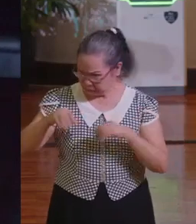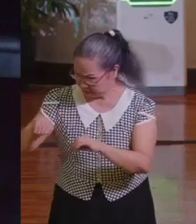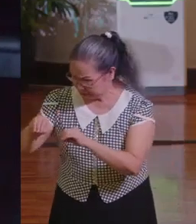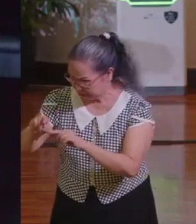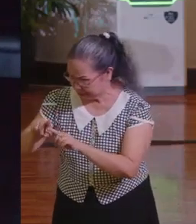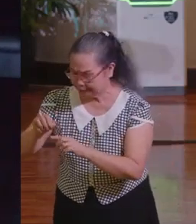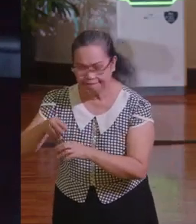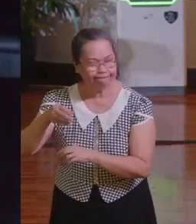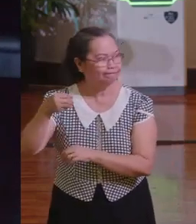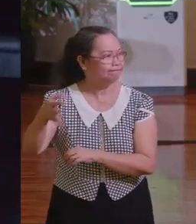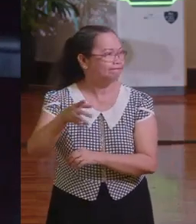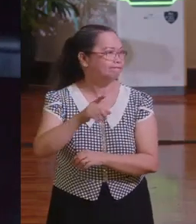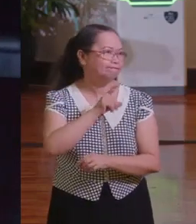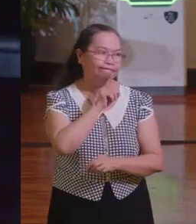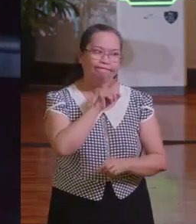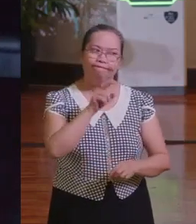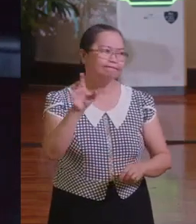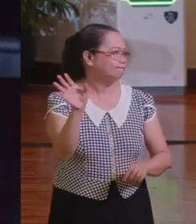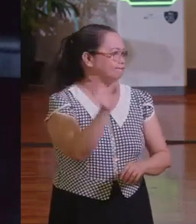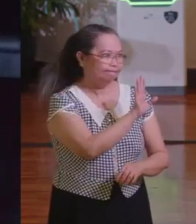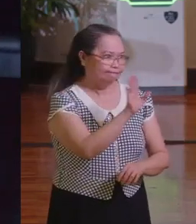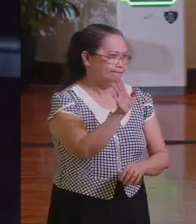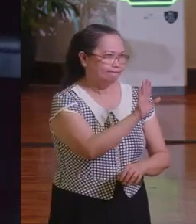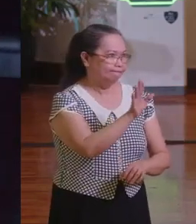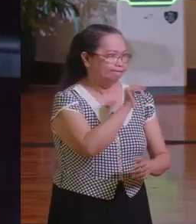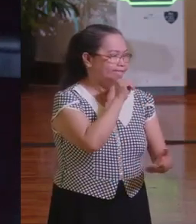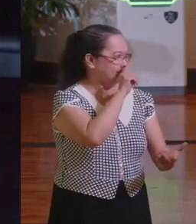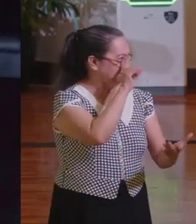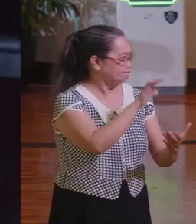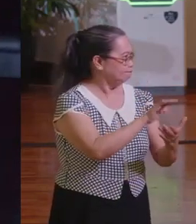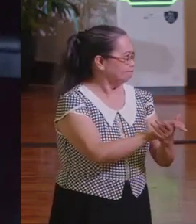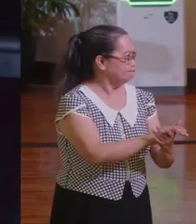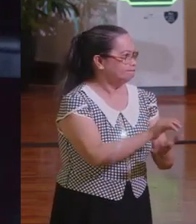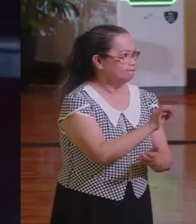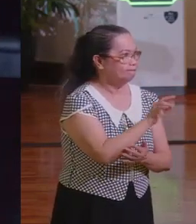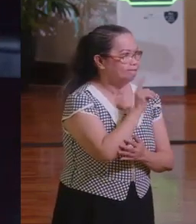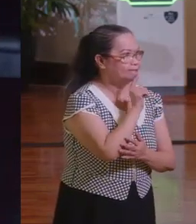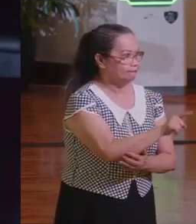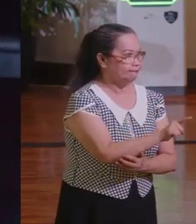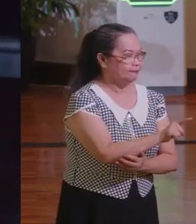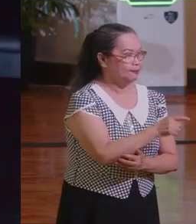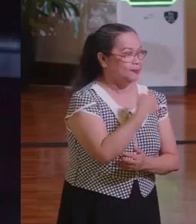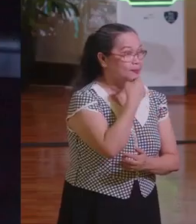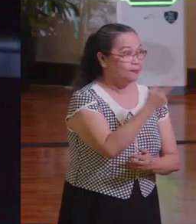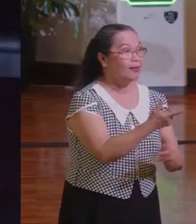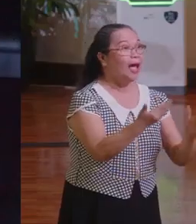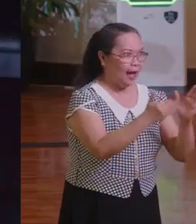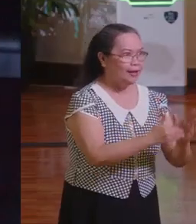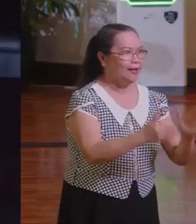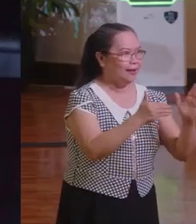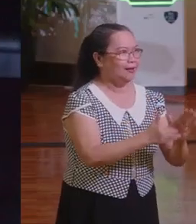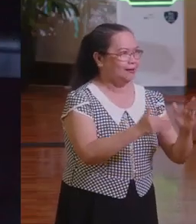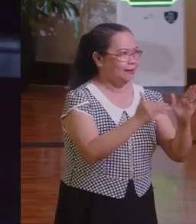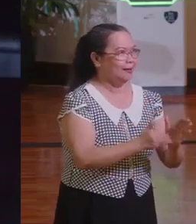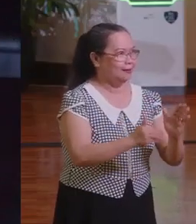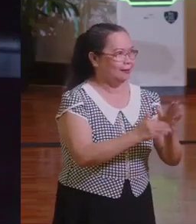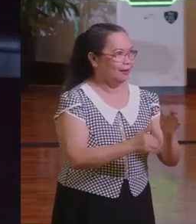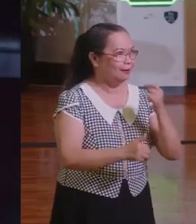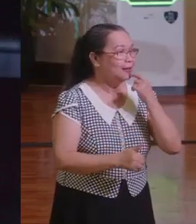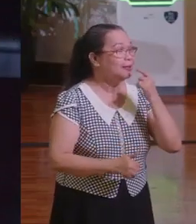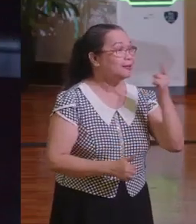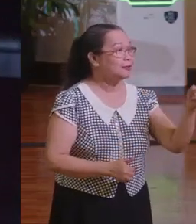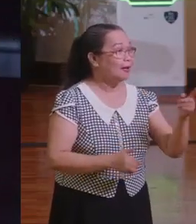kanyang binigyan ng sumpa ang magtuturo na iyon. So mariin po niyang pinaulit-ulit, nakita po natin sa